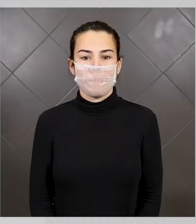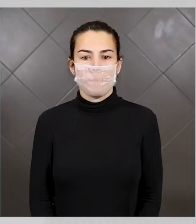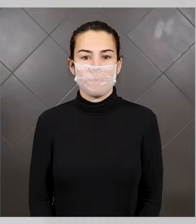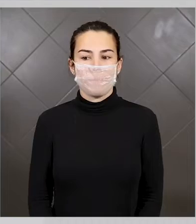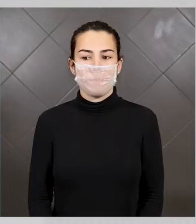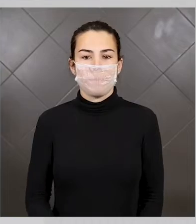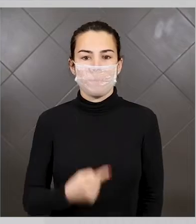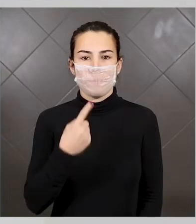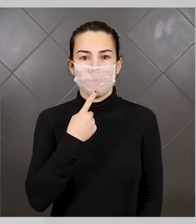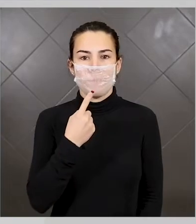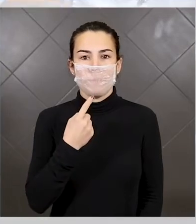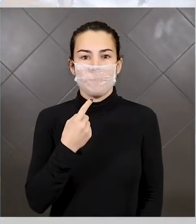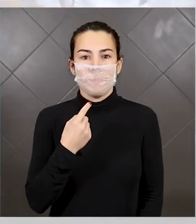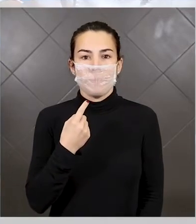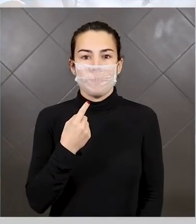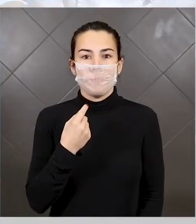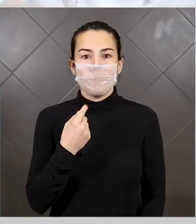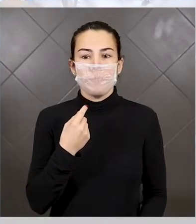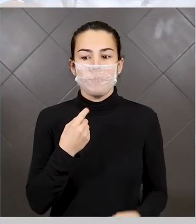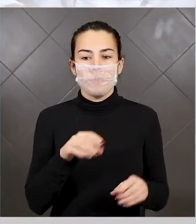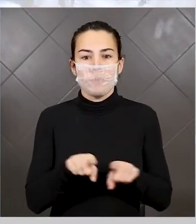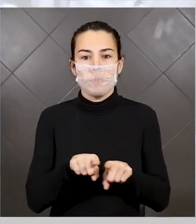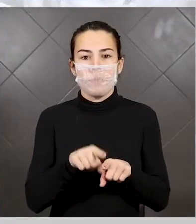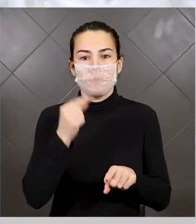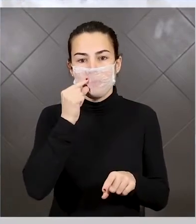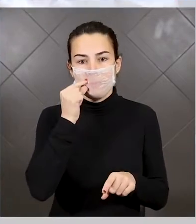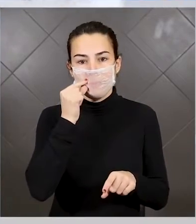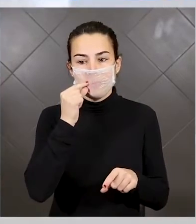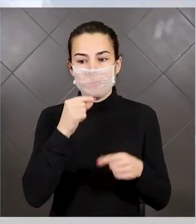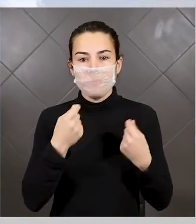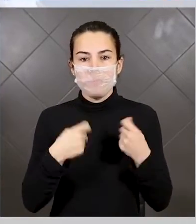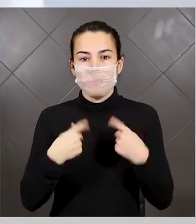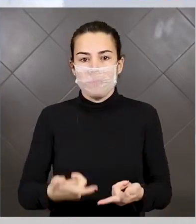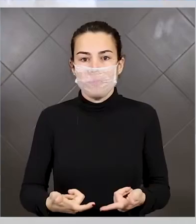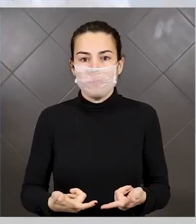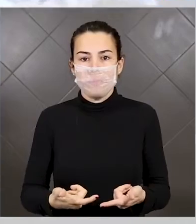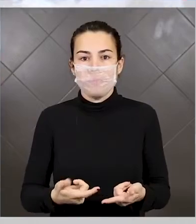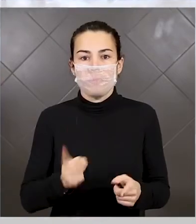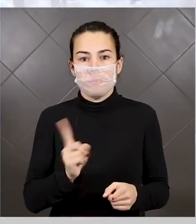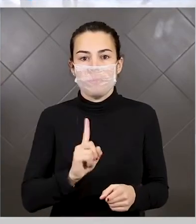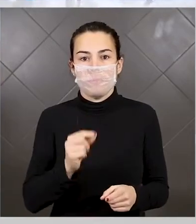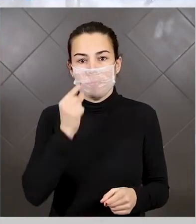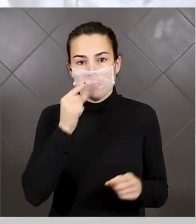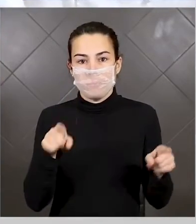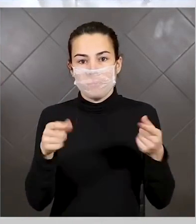final és el bo que és mirar la natura, que al final és imperfecta.